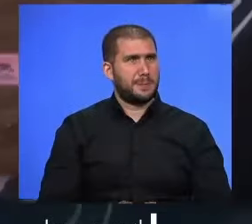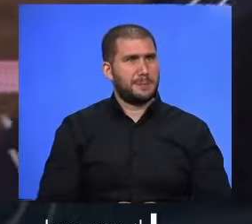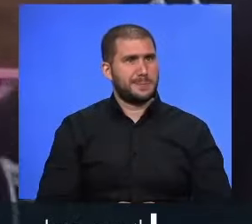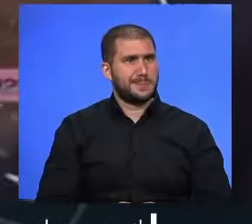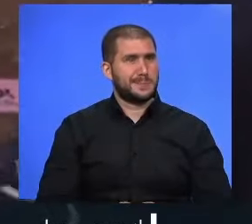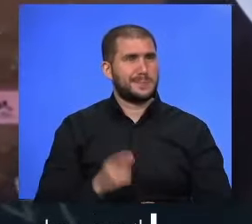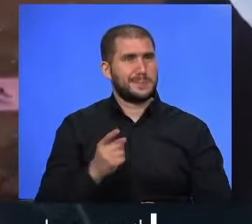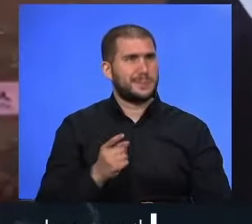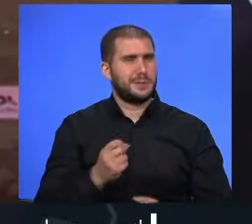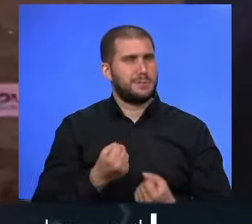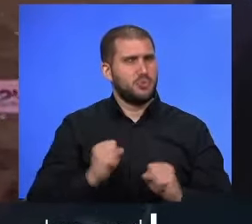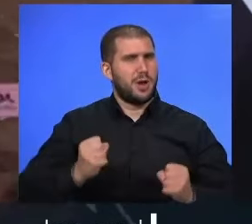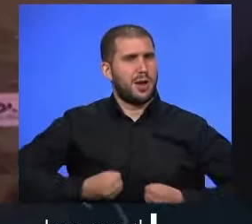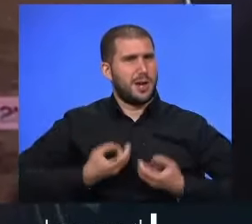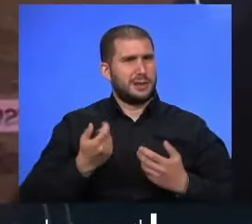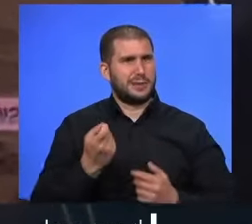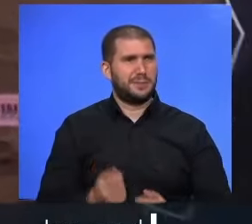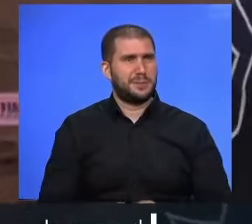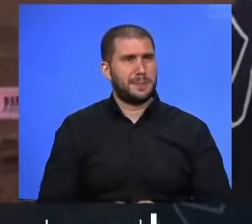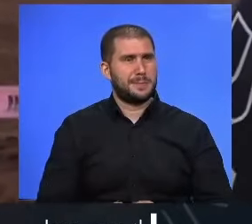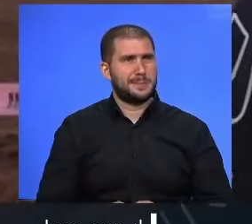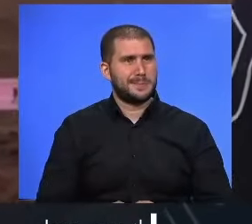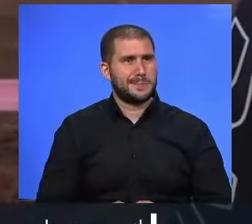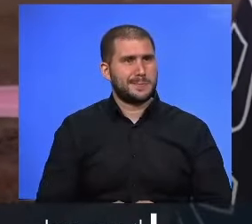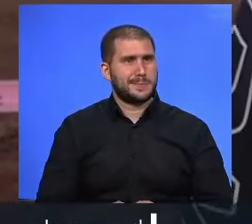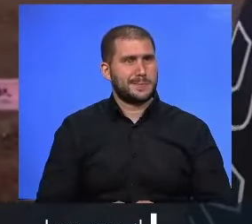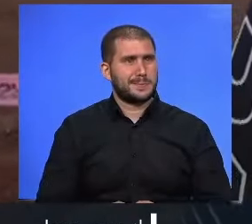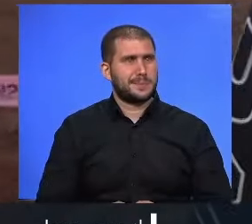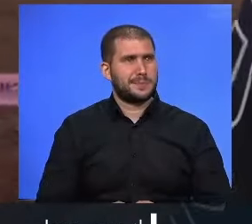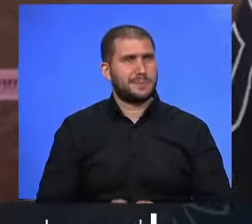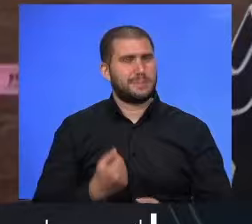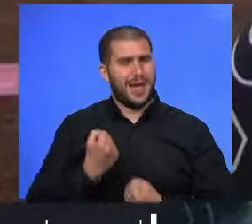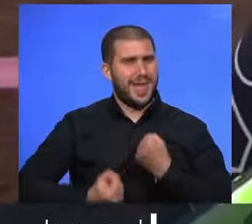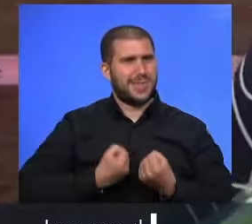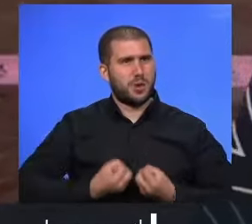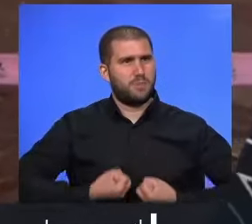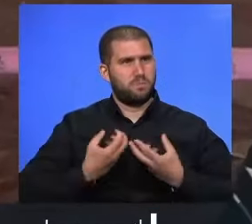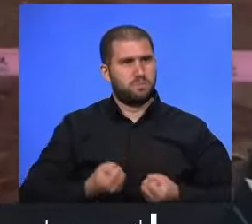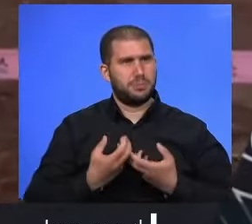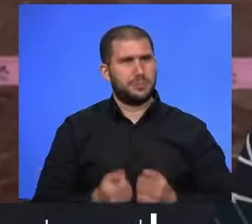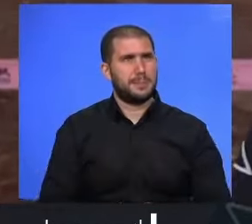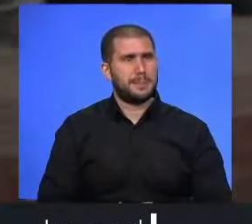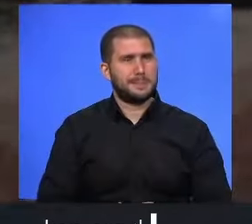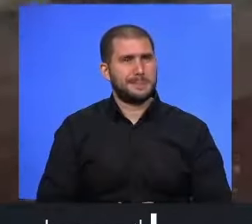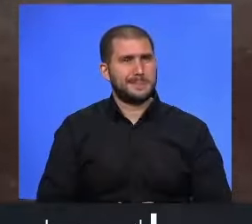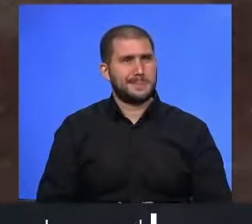זה משחרר כזה. זה מוציא אנרגיות.